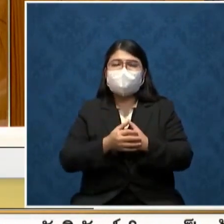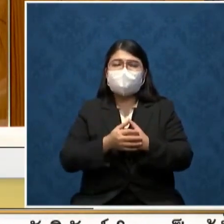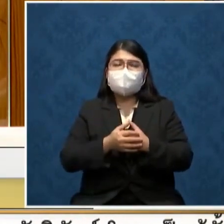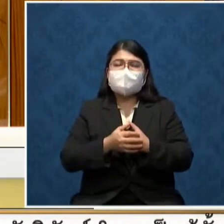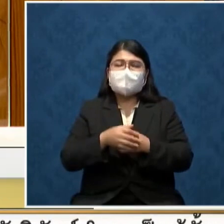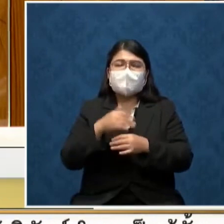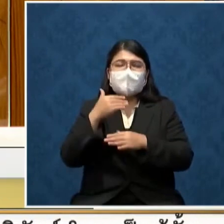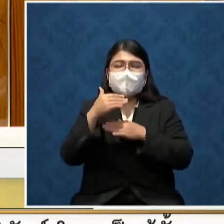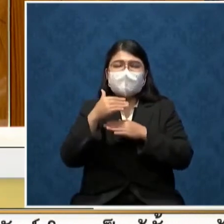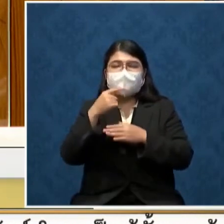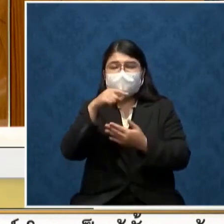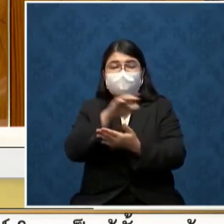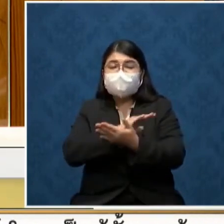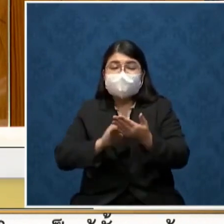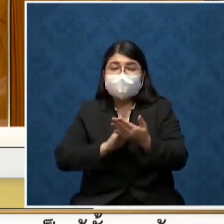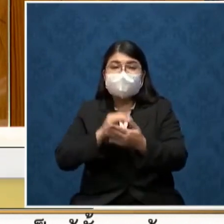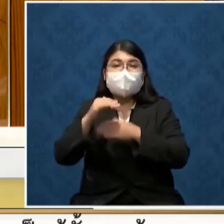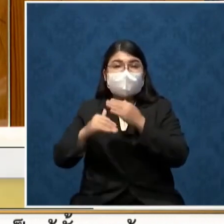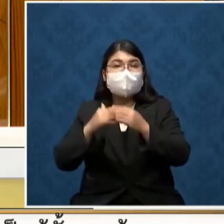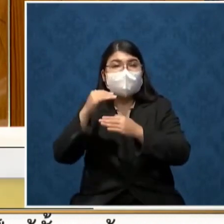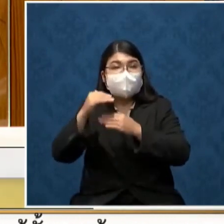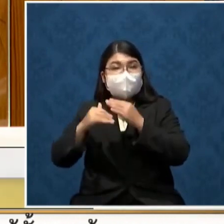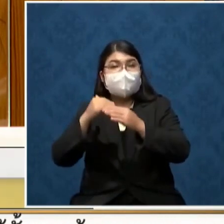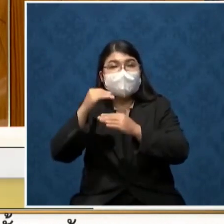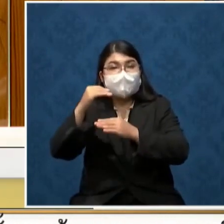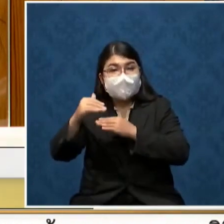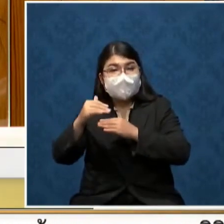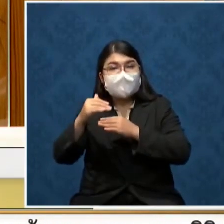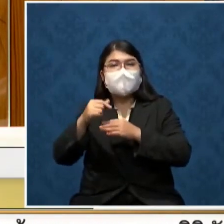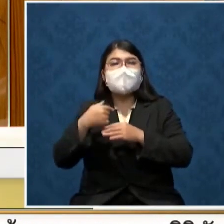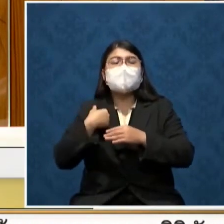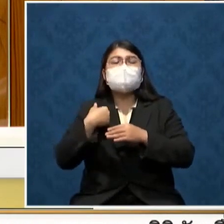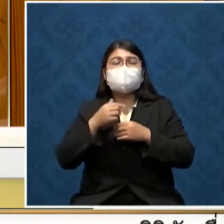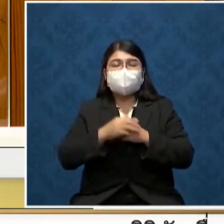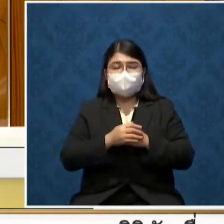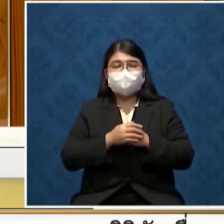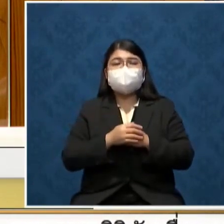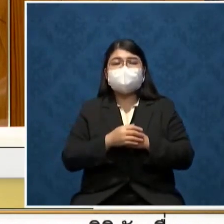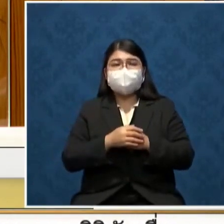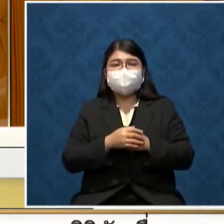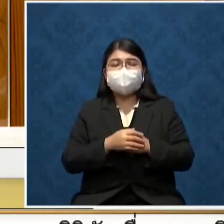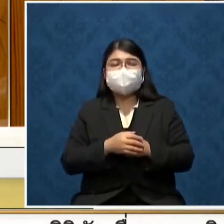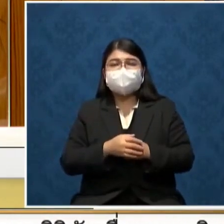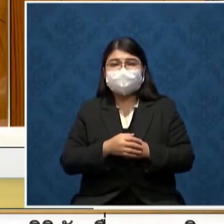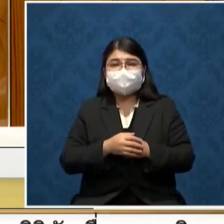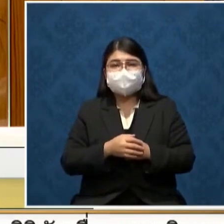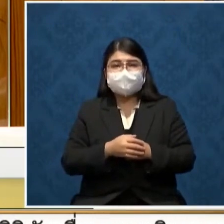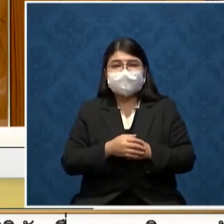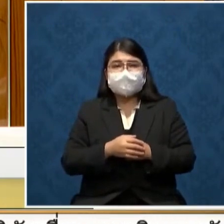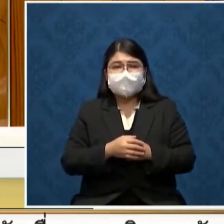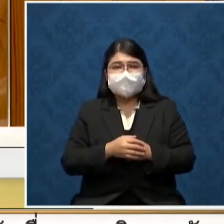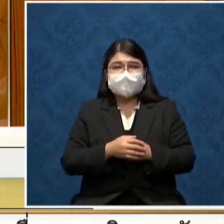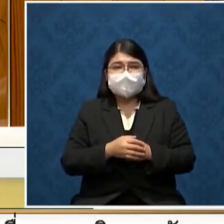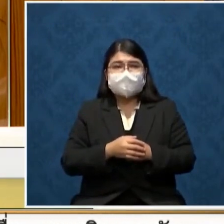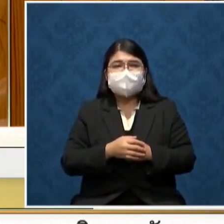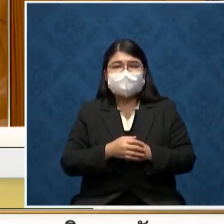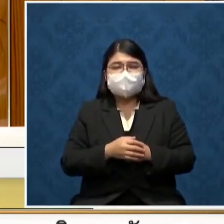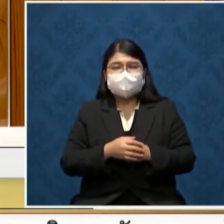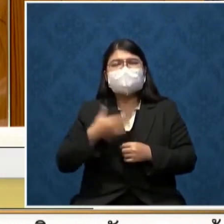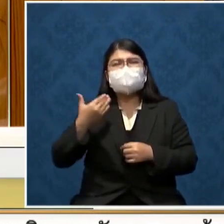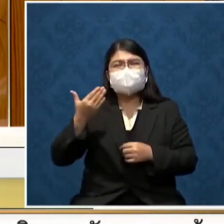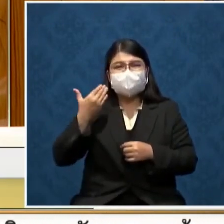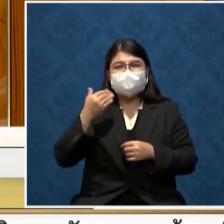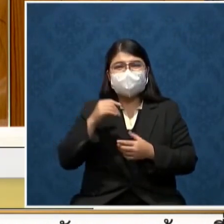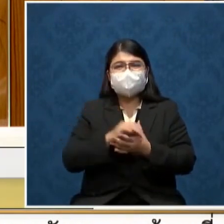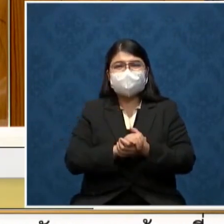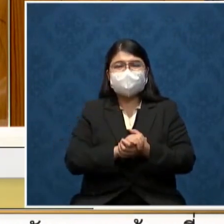พัฒนาประเทศในแต่ละปีแต่ละปีและก็ตามกระแสนะครับโลกาภิวัตน์ที่เกิดขึ้น